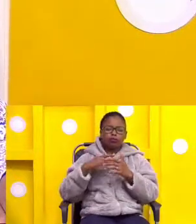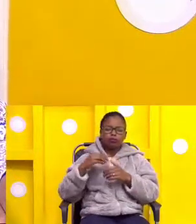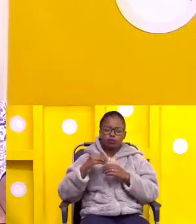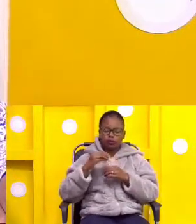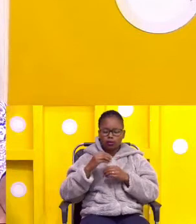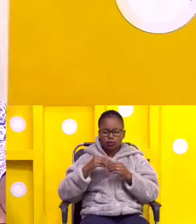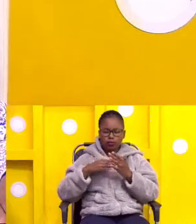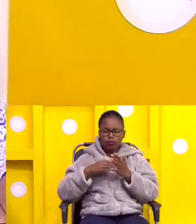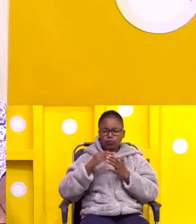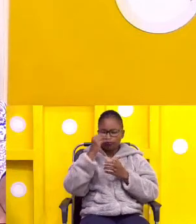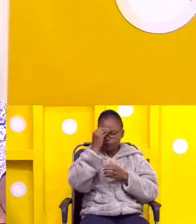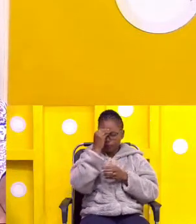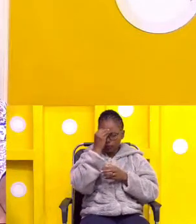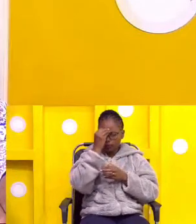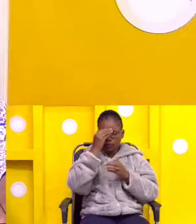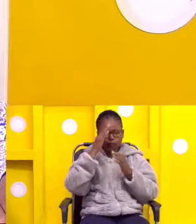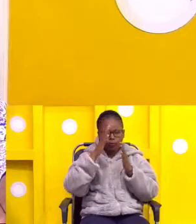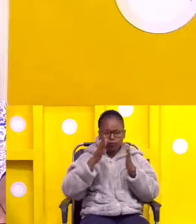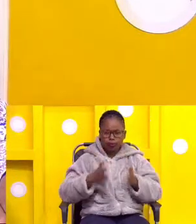mudo.